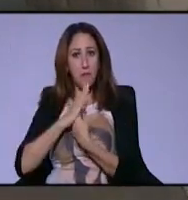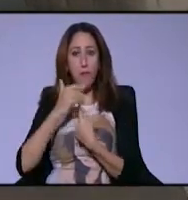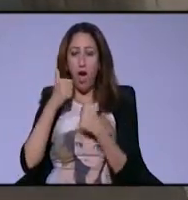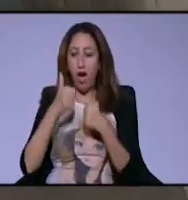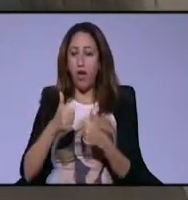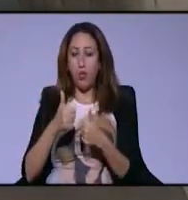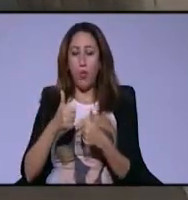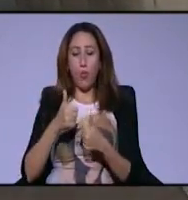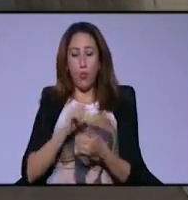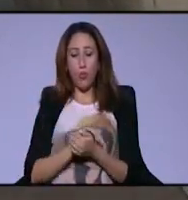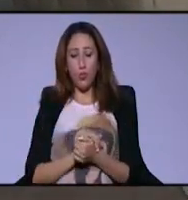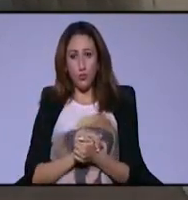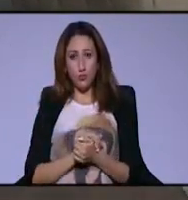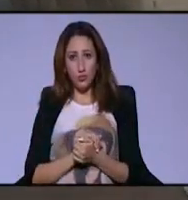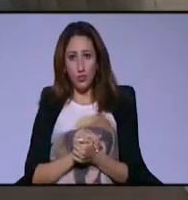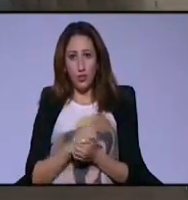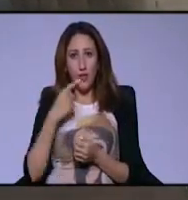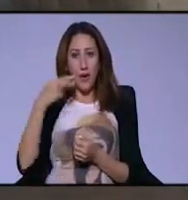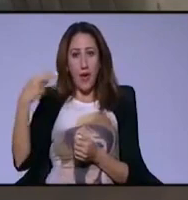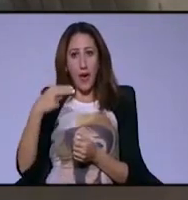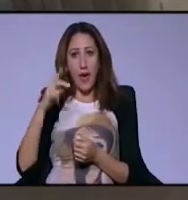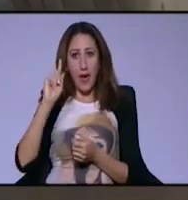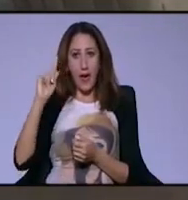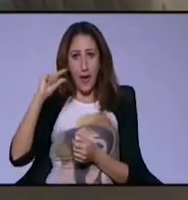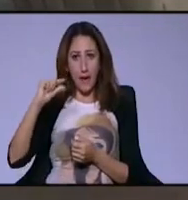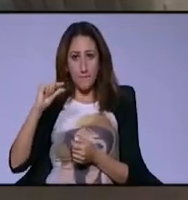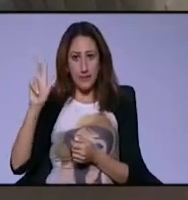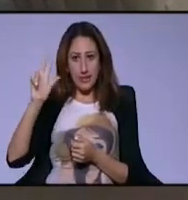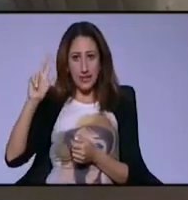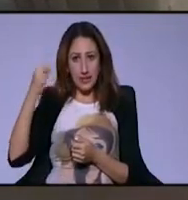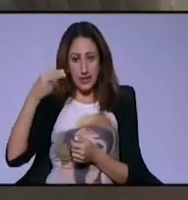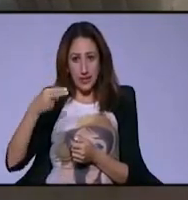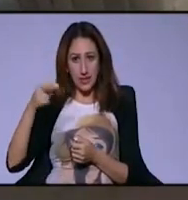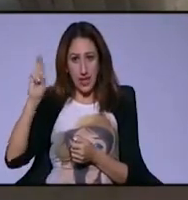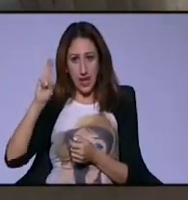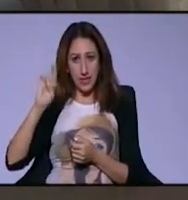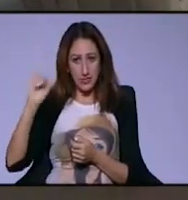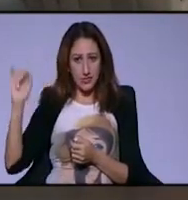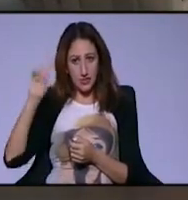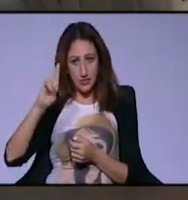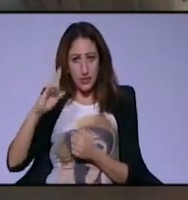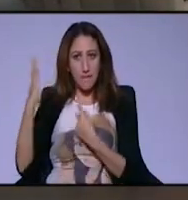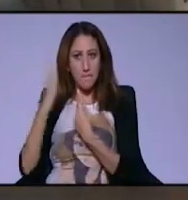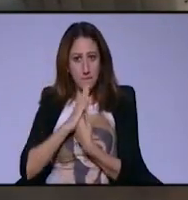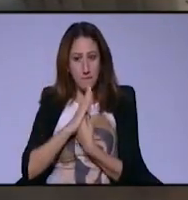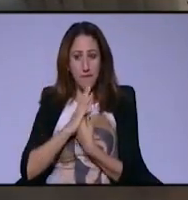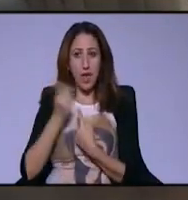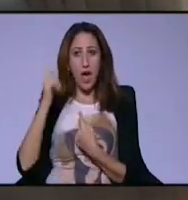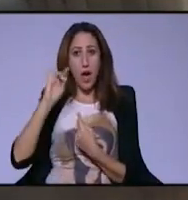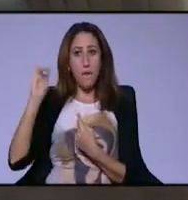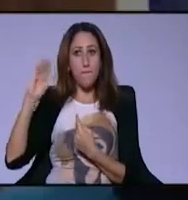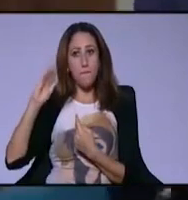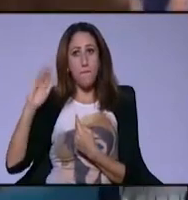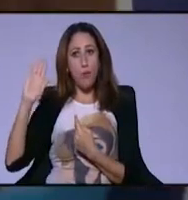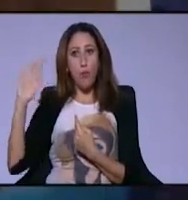جميلة جدا جدا جدا، عبد العزيز الكعكي في مصر، شيرين حلمي، حاج محسن